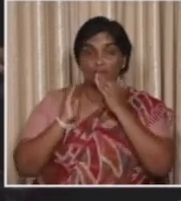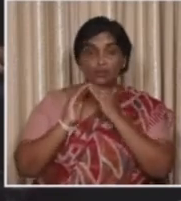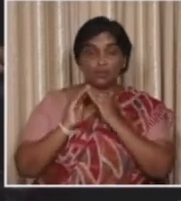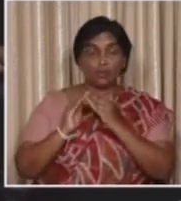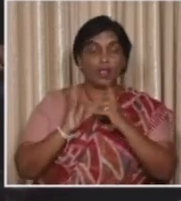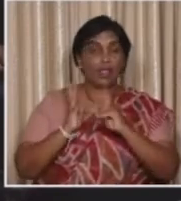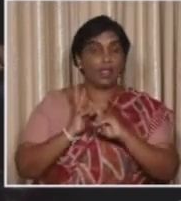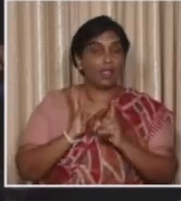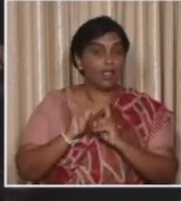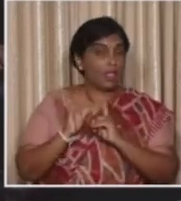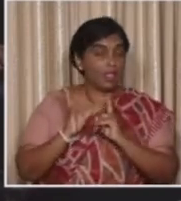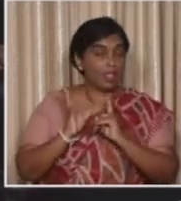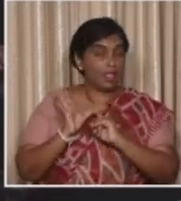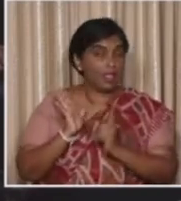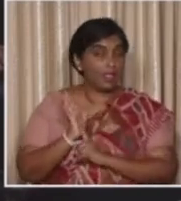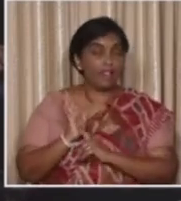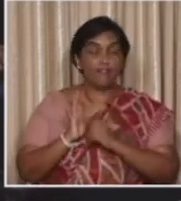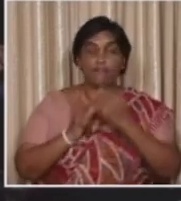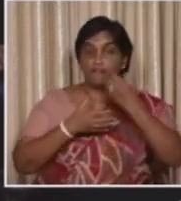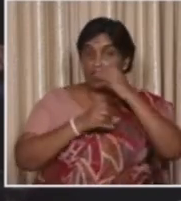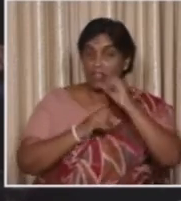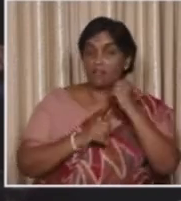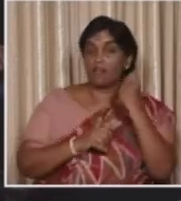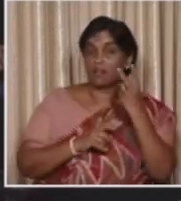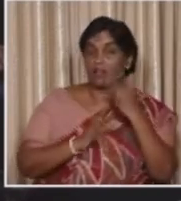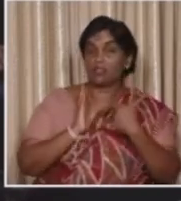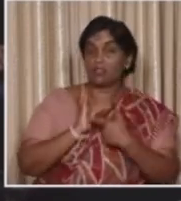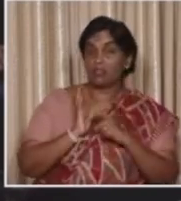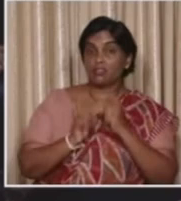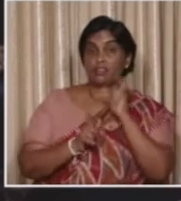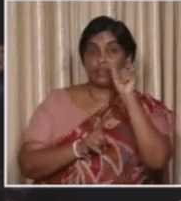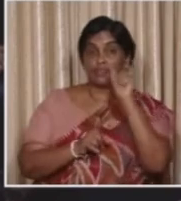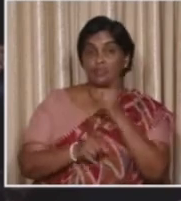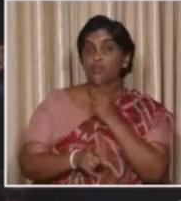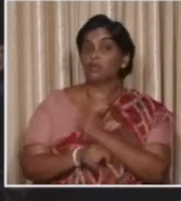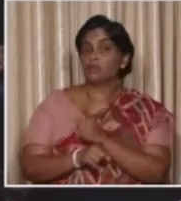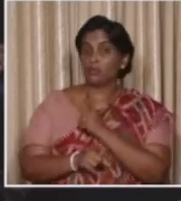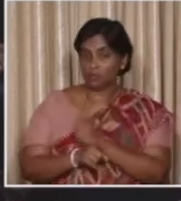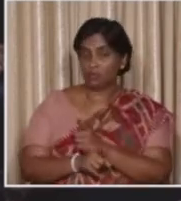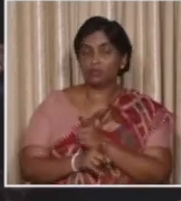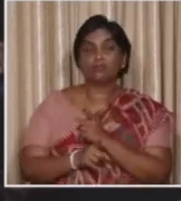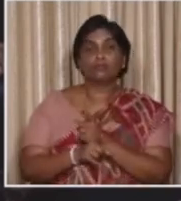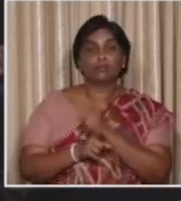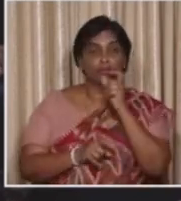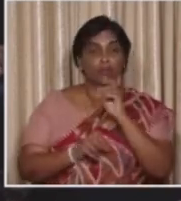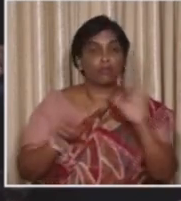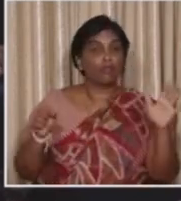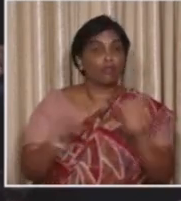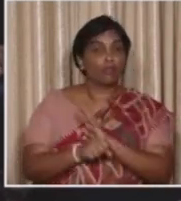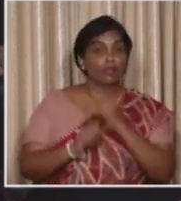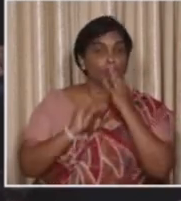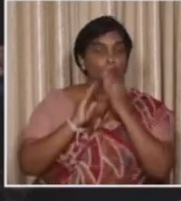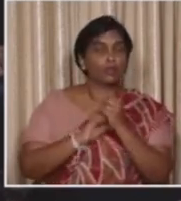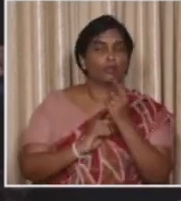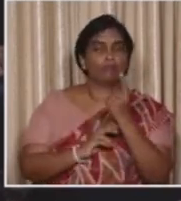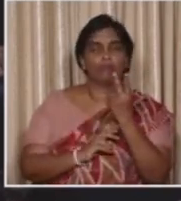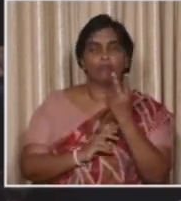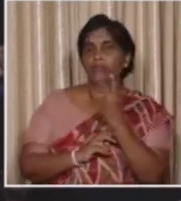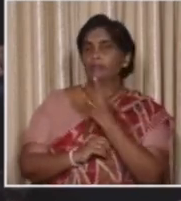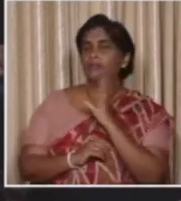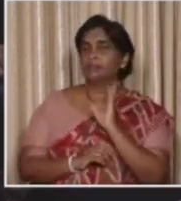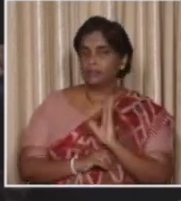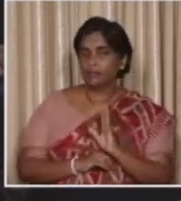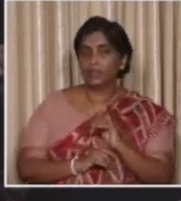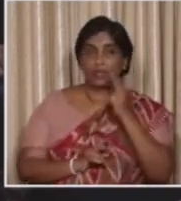උසස් පෙළ, විද්‍යාව, ගණිතය, තාක්ෂණික විෂයන් උගන්වන්න පුළුවන් ගුරුවරු ඉන්න අංග සම්පූර්ණ පාසල් කීයෙන් කීයද